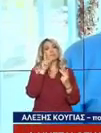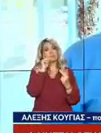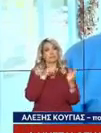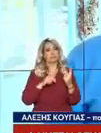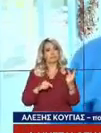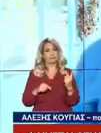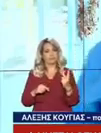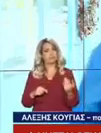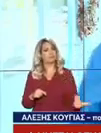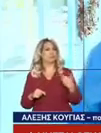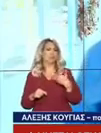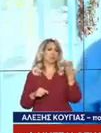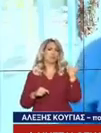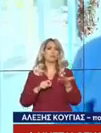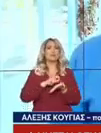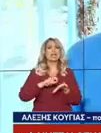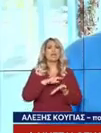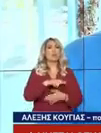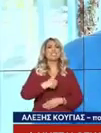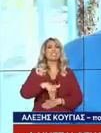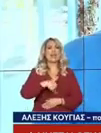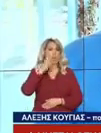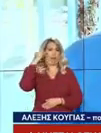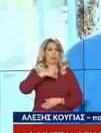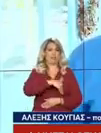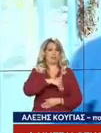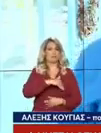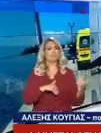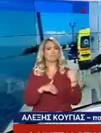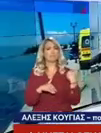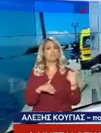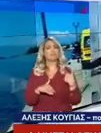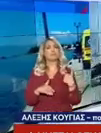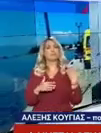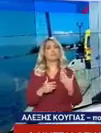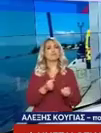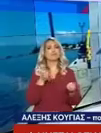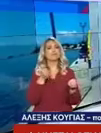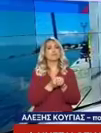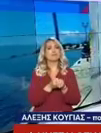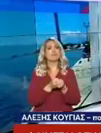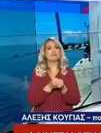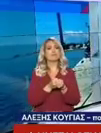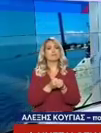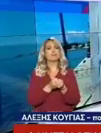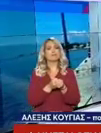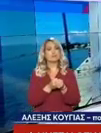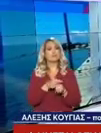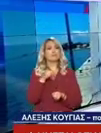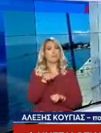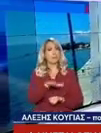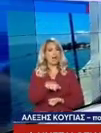μου, στο παλιό μου γραφείο τότε, θυμάμαι, στα δύο ήταν, και μου ζήτησε να υπερασπιστώ το παιδί τους που είχε καταδικαστεί σε ισόβια